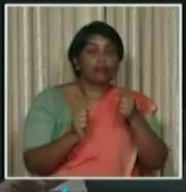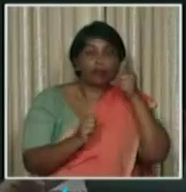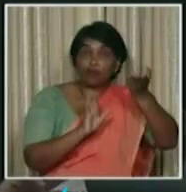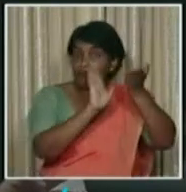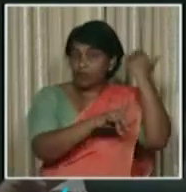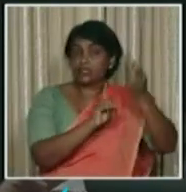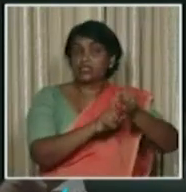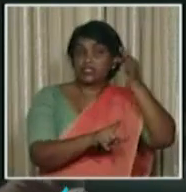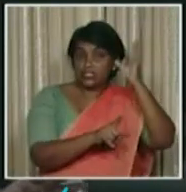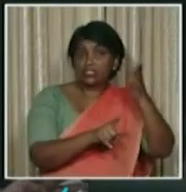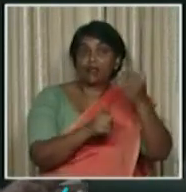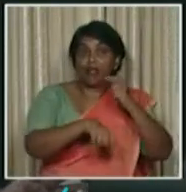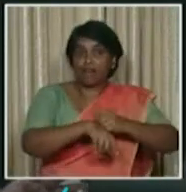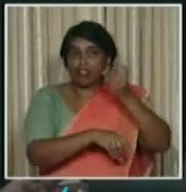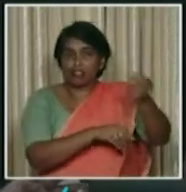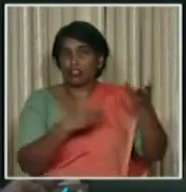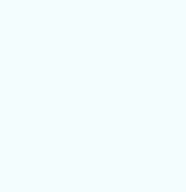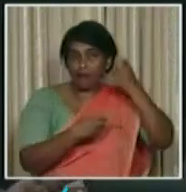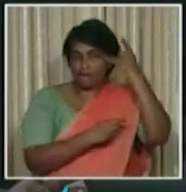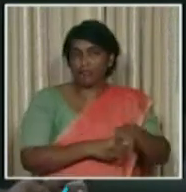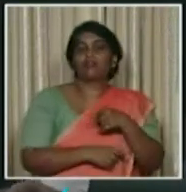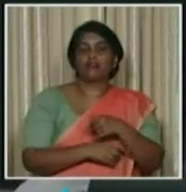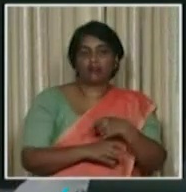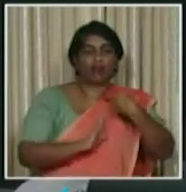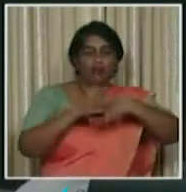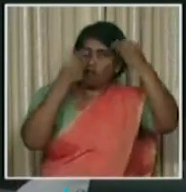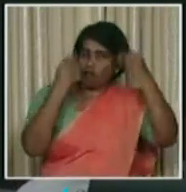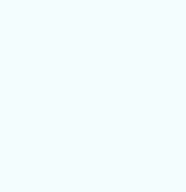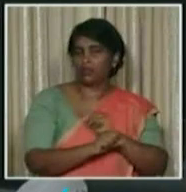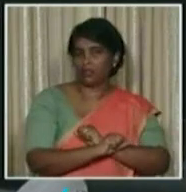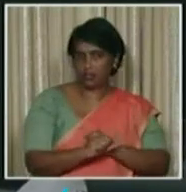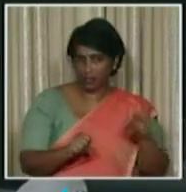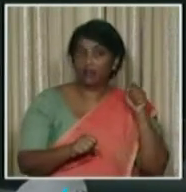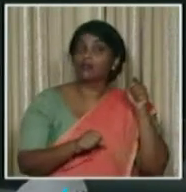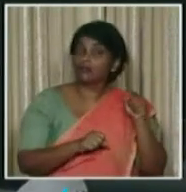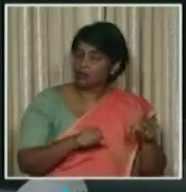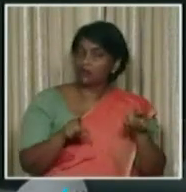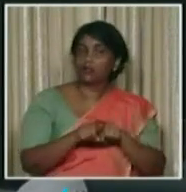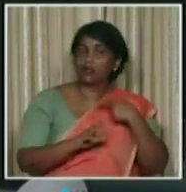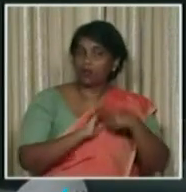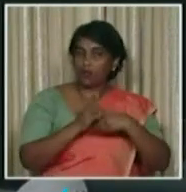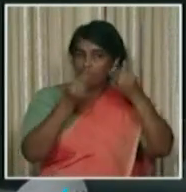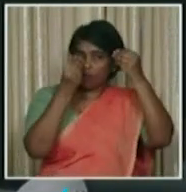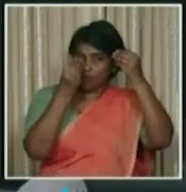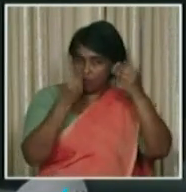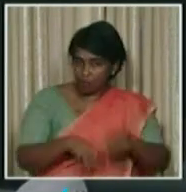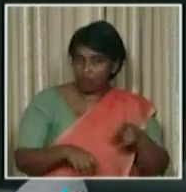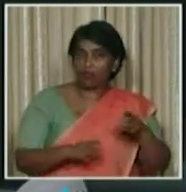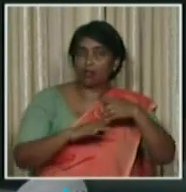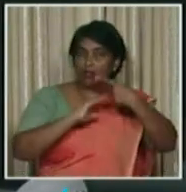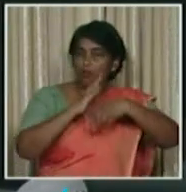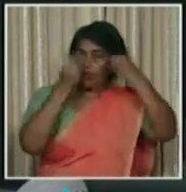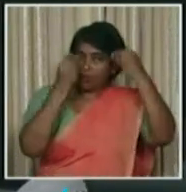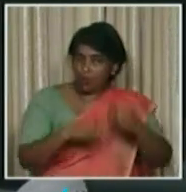එවකට ජනාධිපතිවරයාට ඉඩ නොදීම තමයි මේරට කඩාවැටීමට හේතුව වුණේ. ඒ වගේම මේරට බංකොලොත් වෙච්ච බංකොලොත්